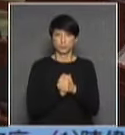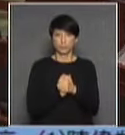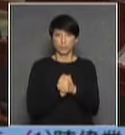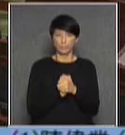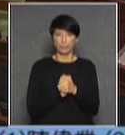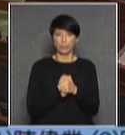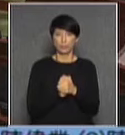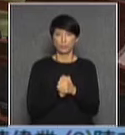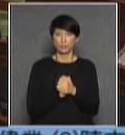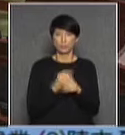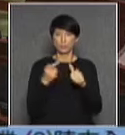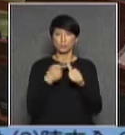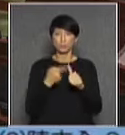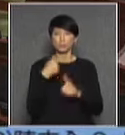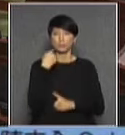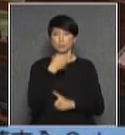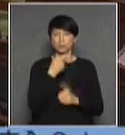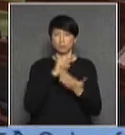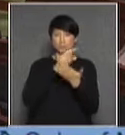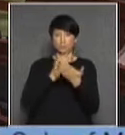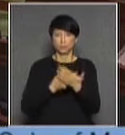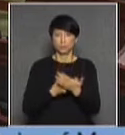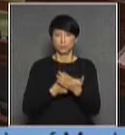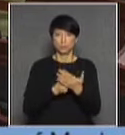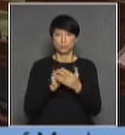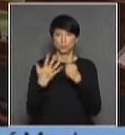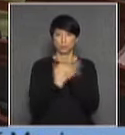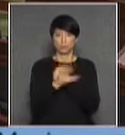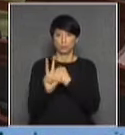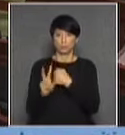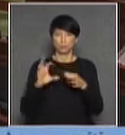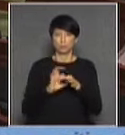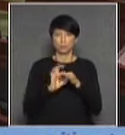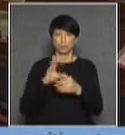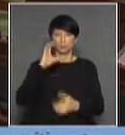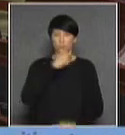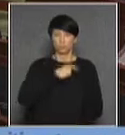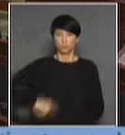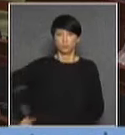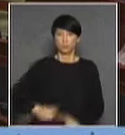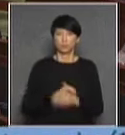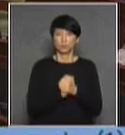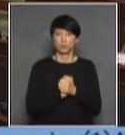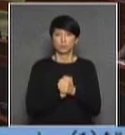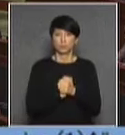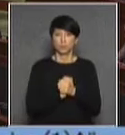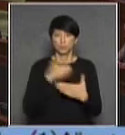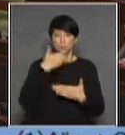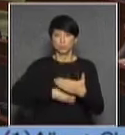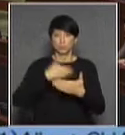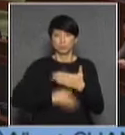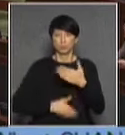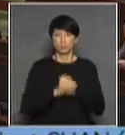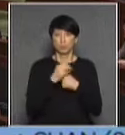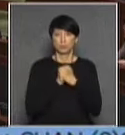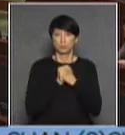主席，我是先讲这个修正案52，关于陈志全议员提出削减分目000将这个总